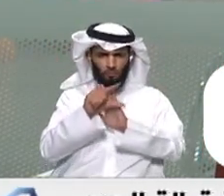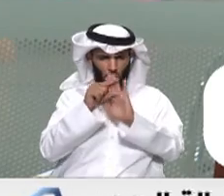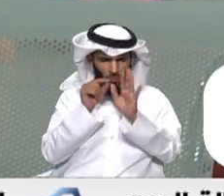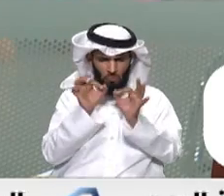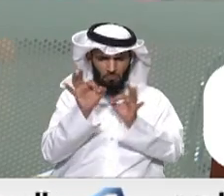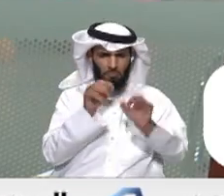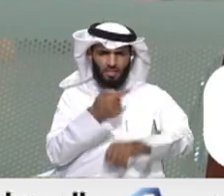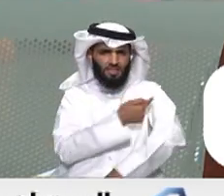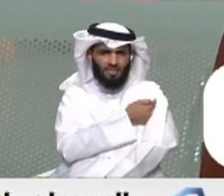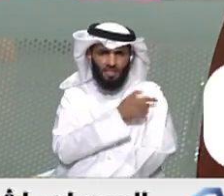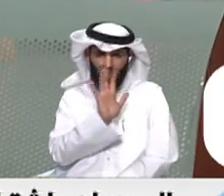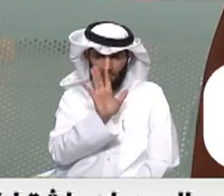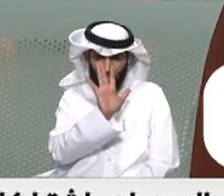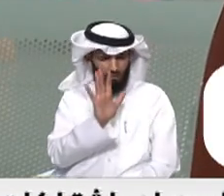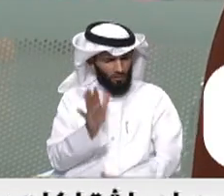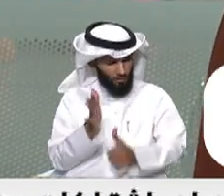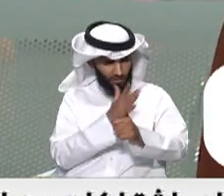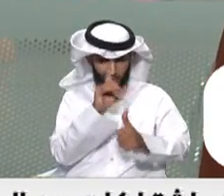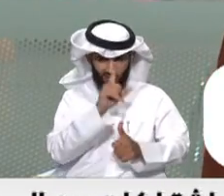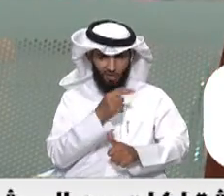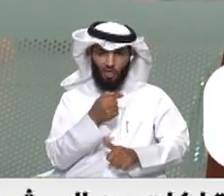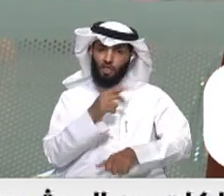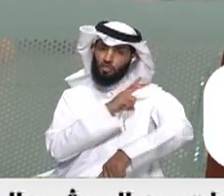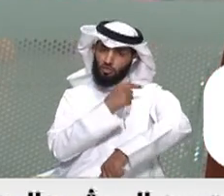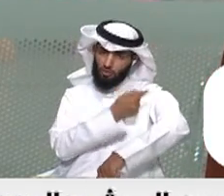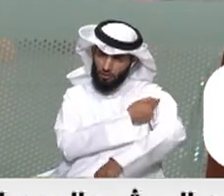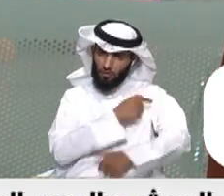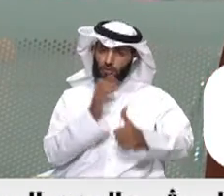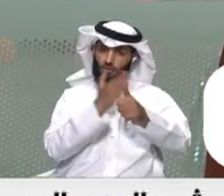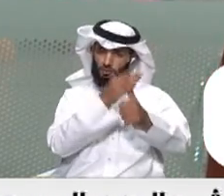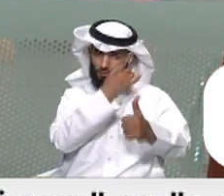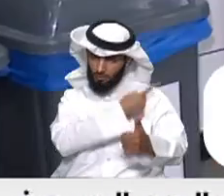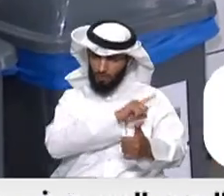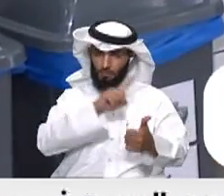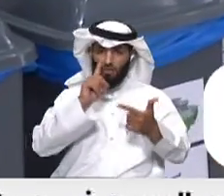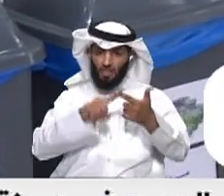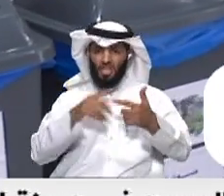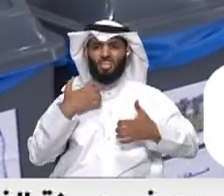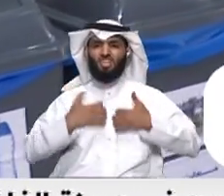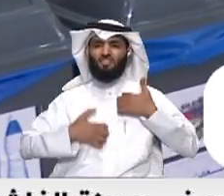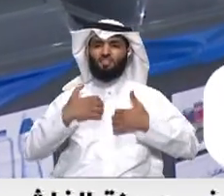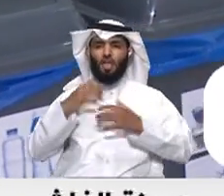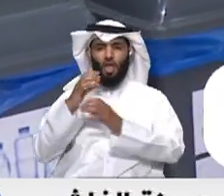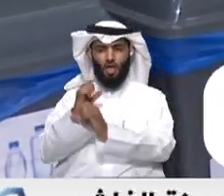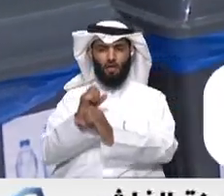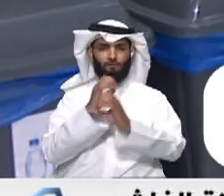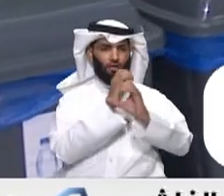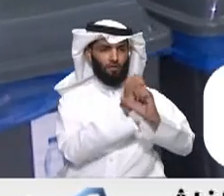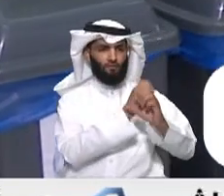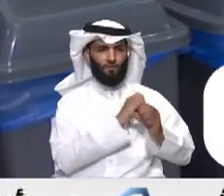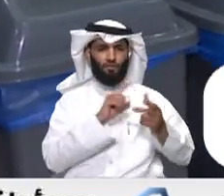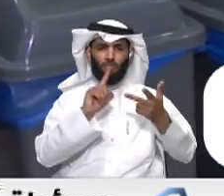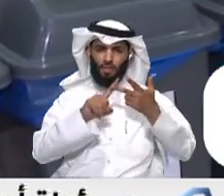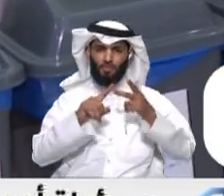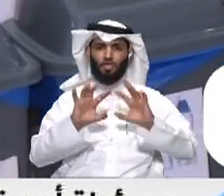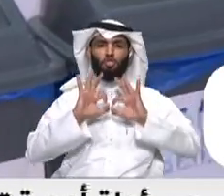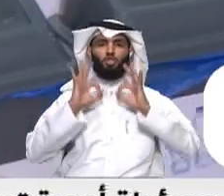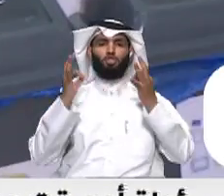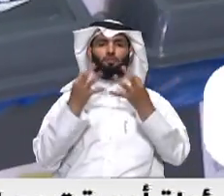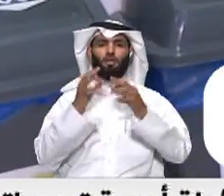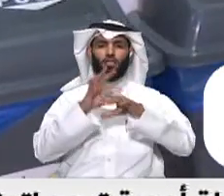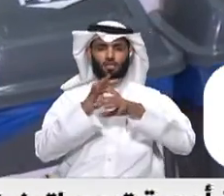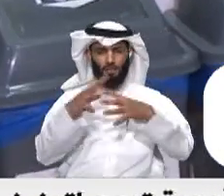رعايتهم رعايه صحيه ولكن خطتنا خطه اجتماعيه ونفسيه ستستمر المناقشات